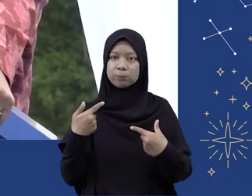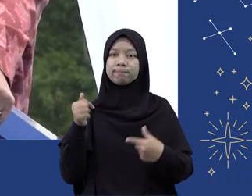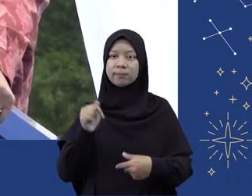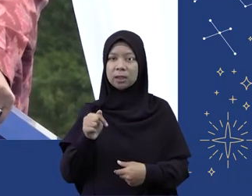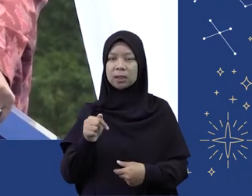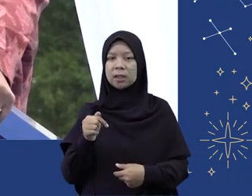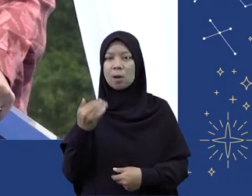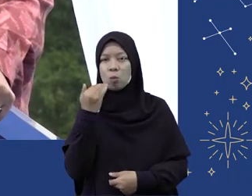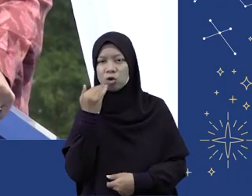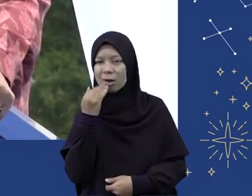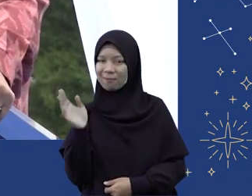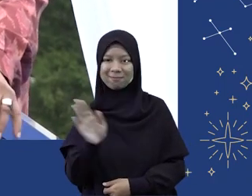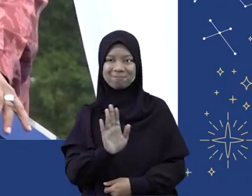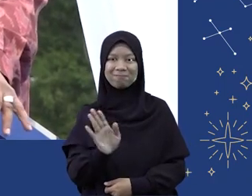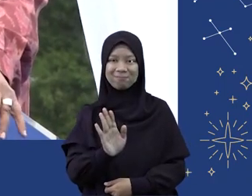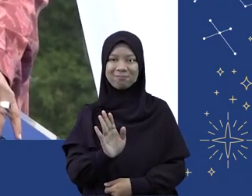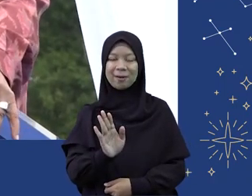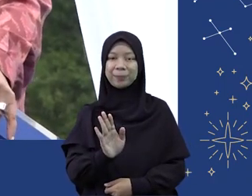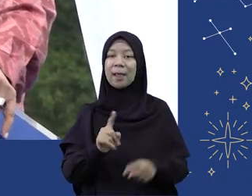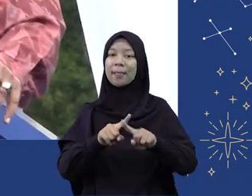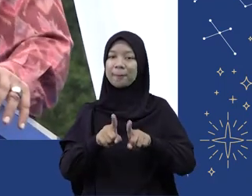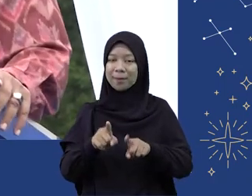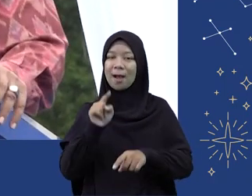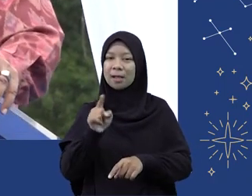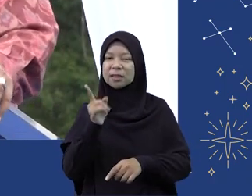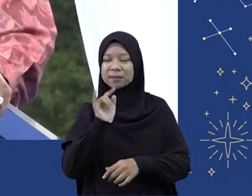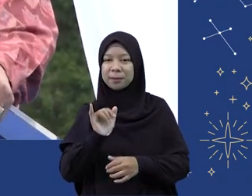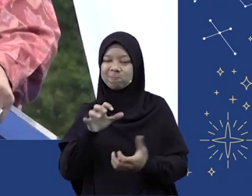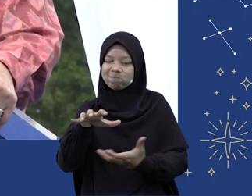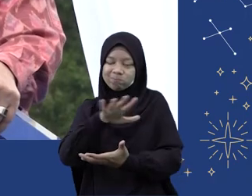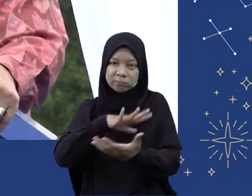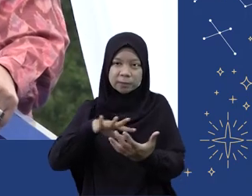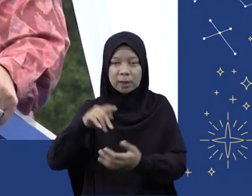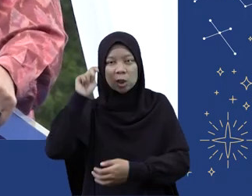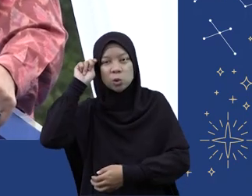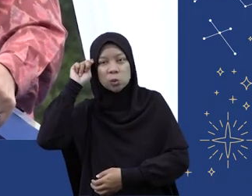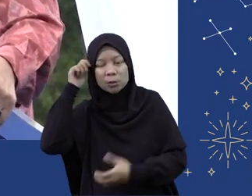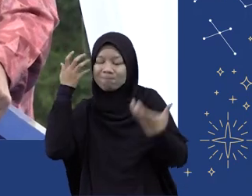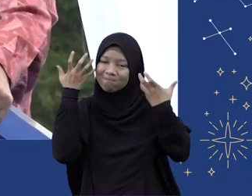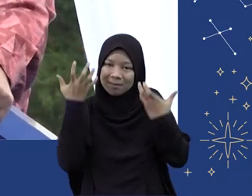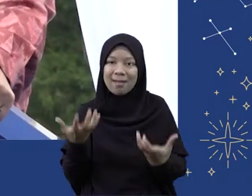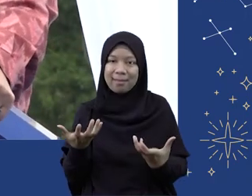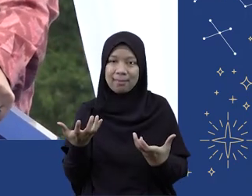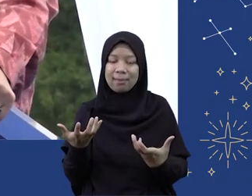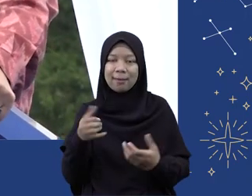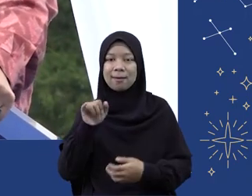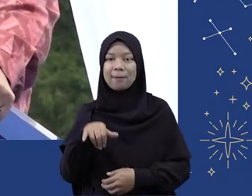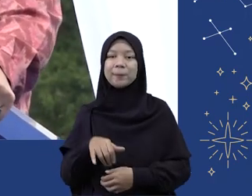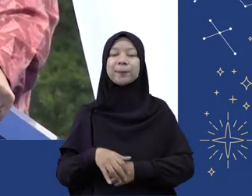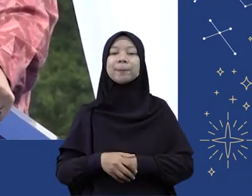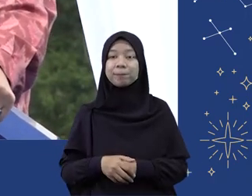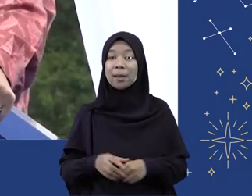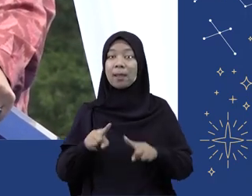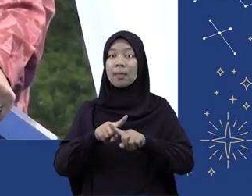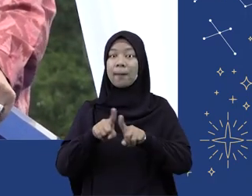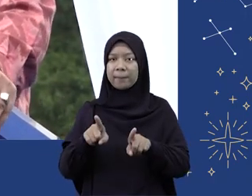lebih mudah tapi menjadi lebih kompleks dan lebih sulit Namun